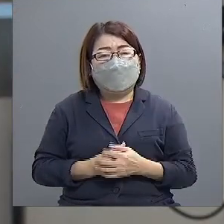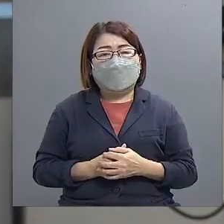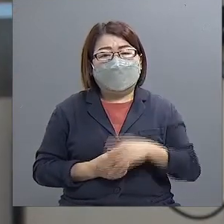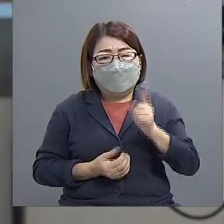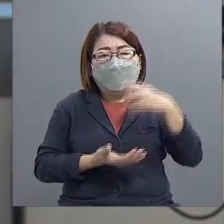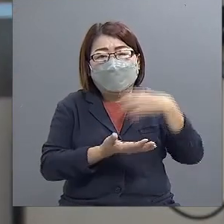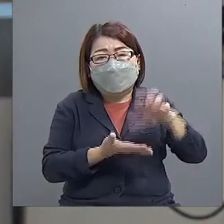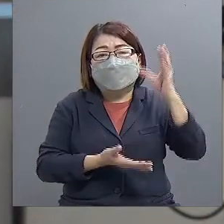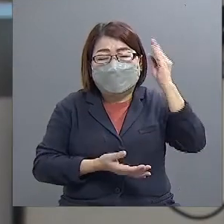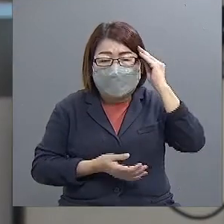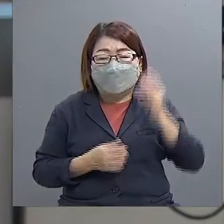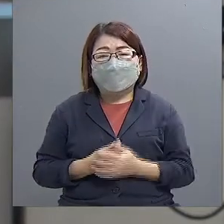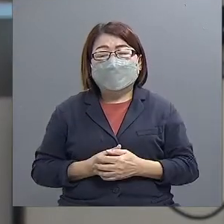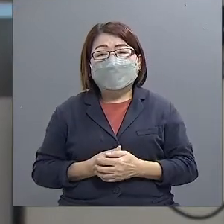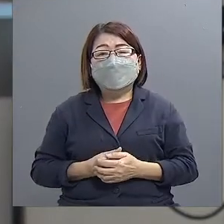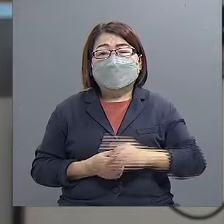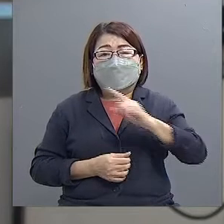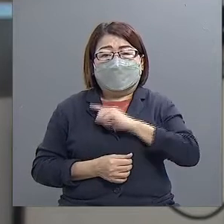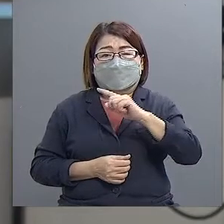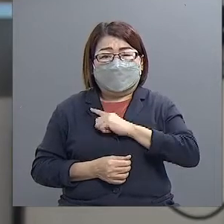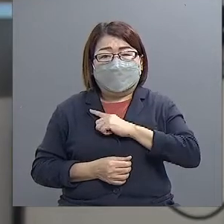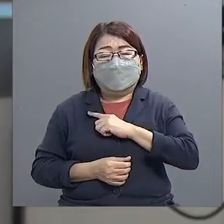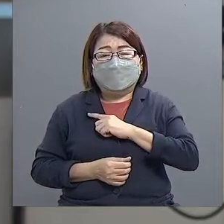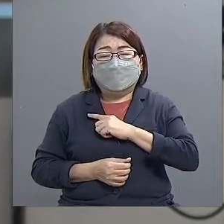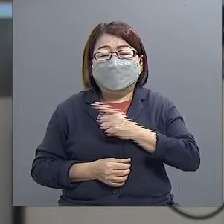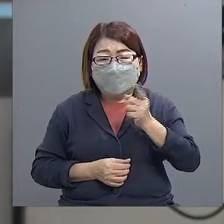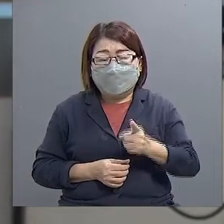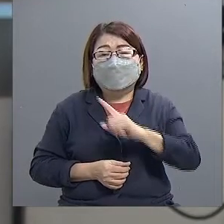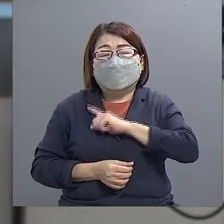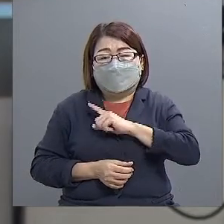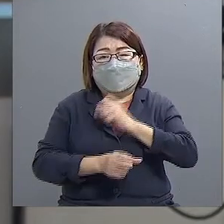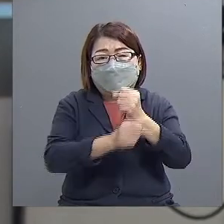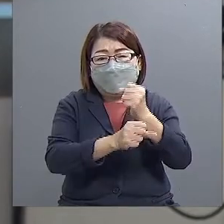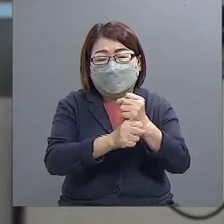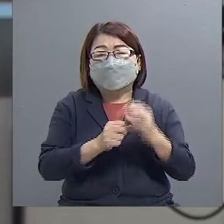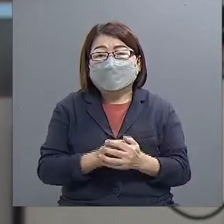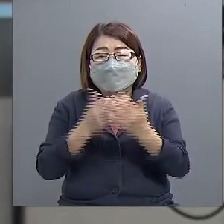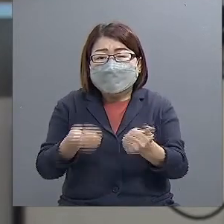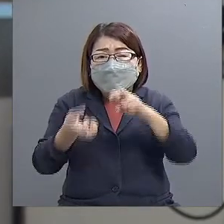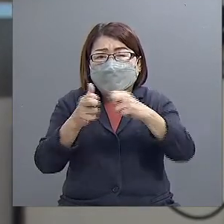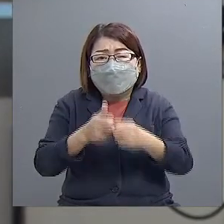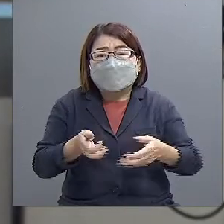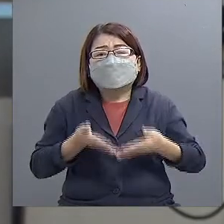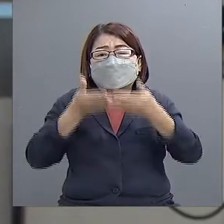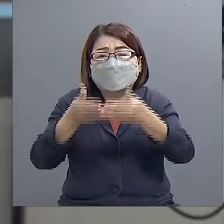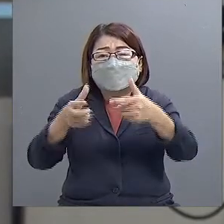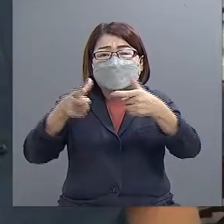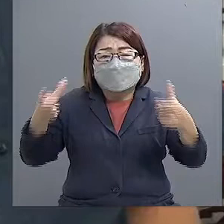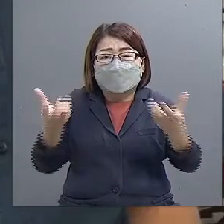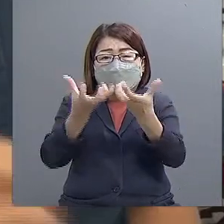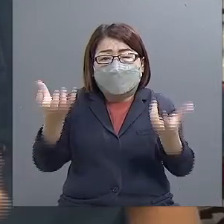เป็นเจ้าหน้าที่ทางต่างรัฐอย่างในเคสนี้ก็ลงเจ้าท่านี่น่าจะต้องม